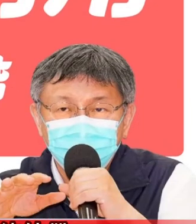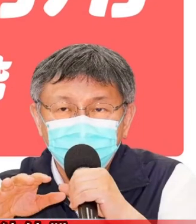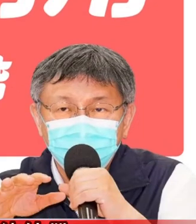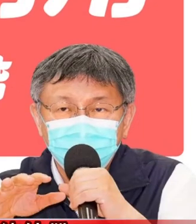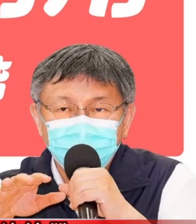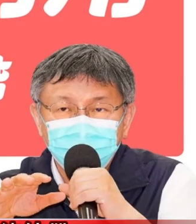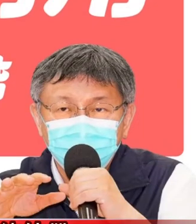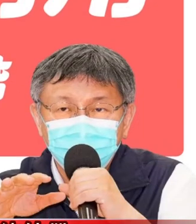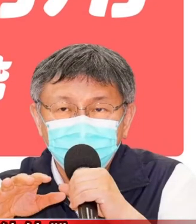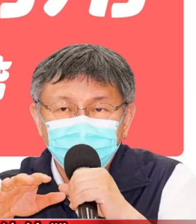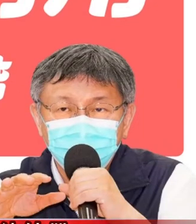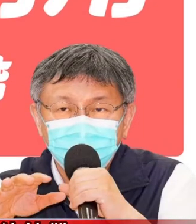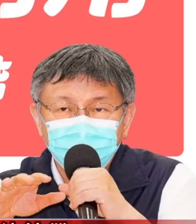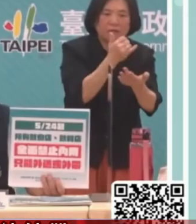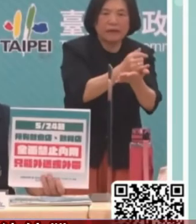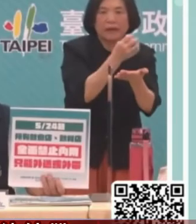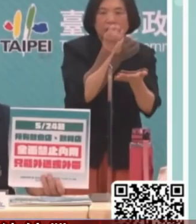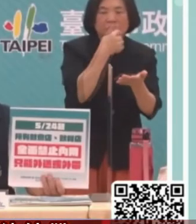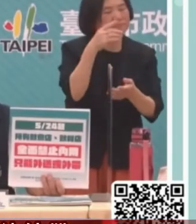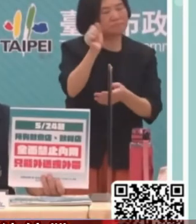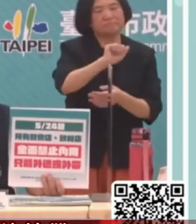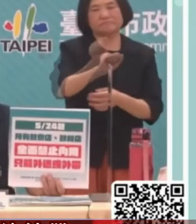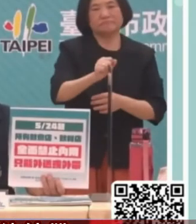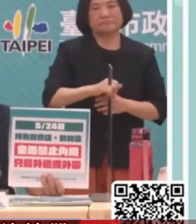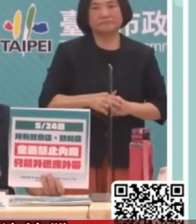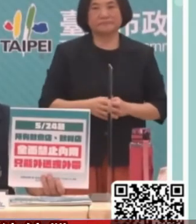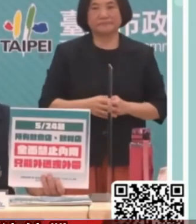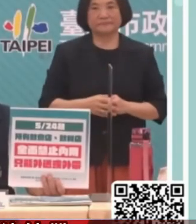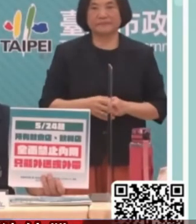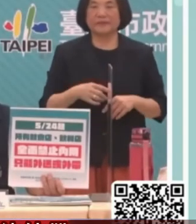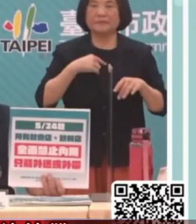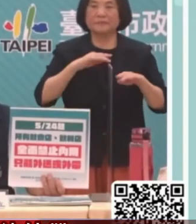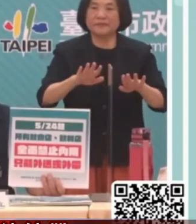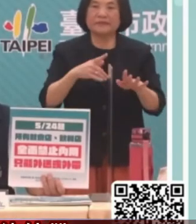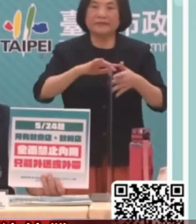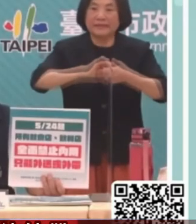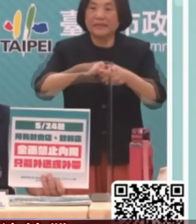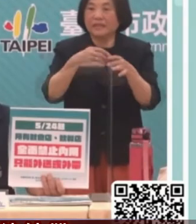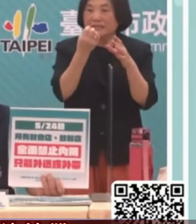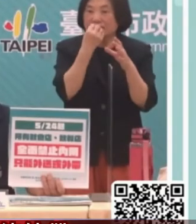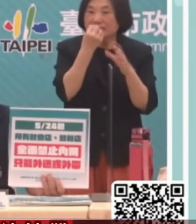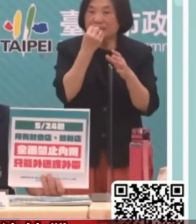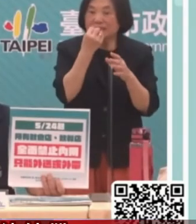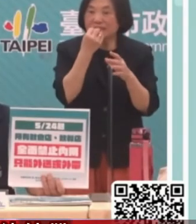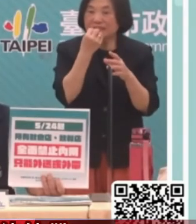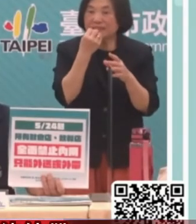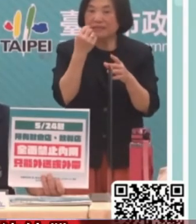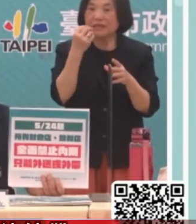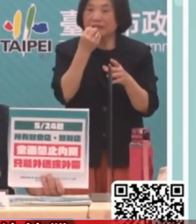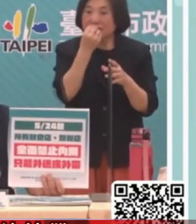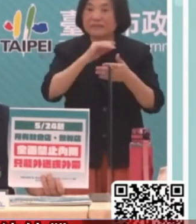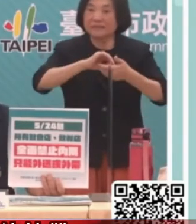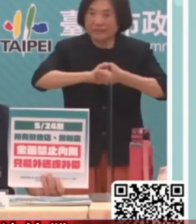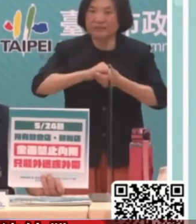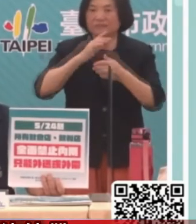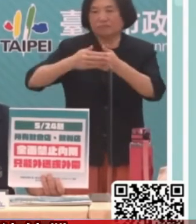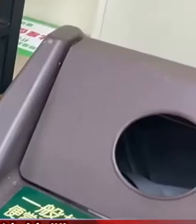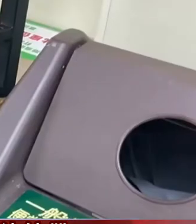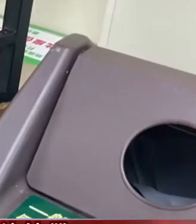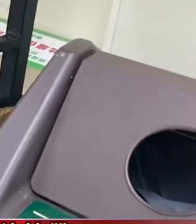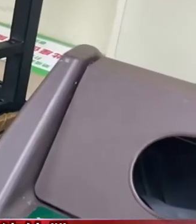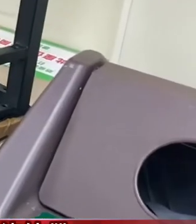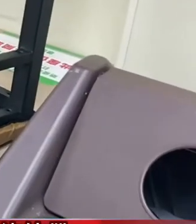知道吗？还要再更严格的管理。这还是就尽量在吃东西的时候是维持一定的距离